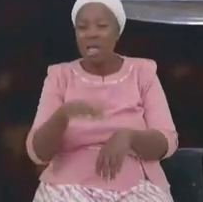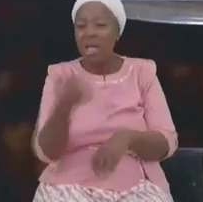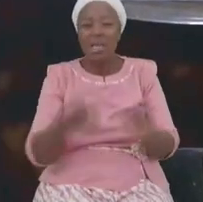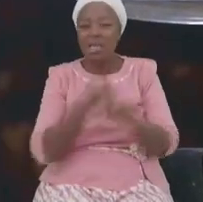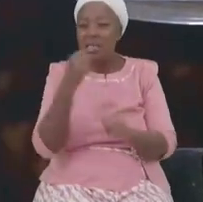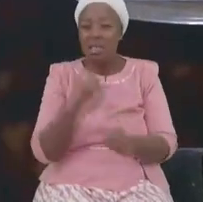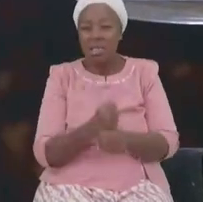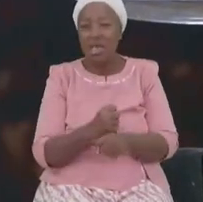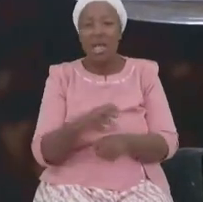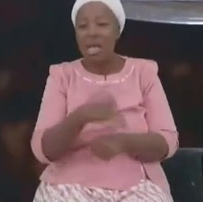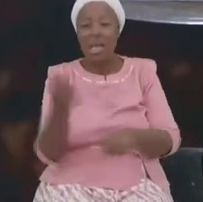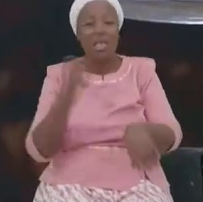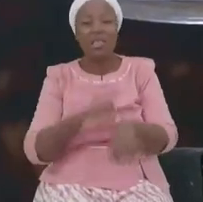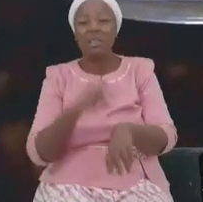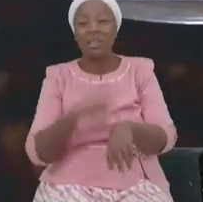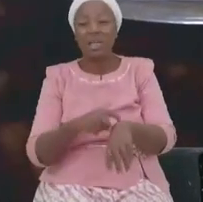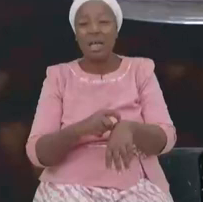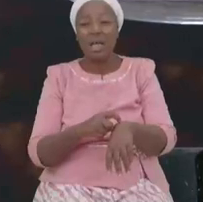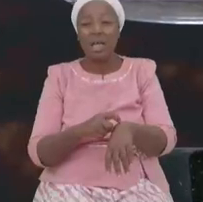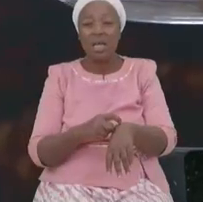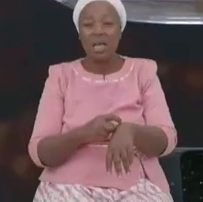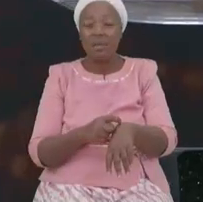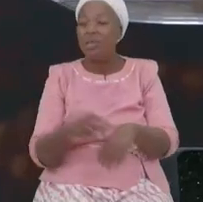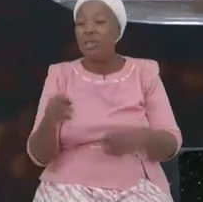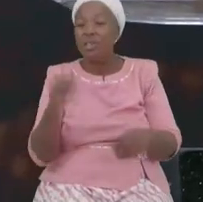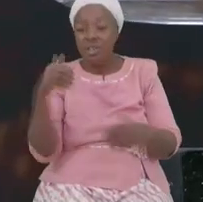à un moment, une période de ta vie nouvelle.